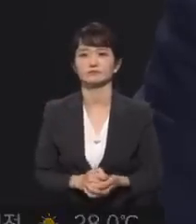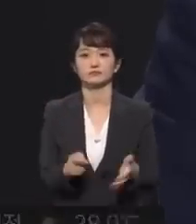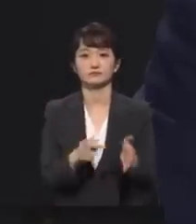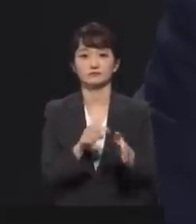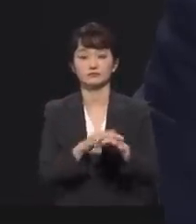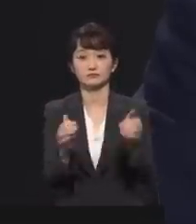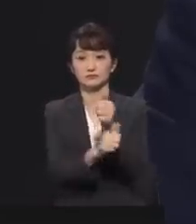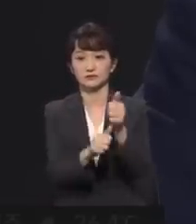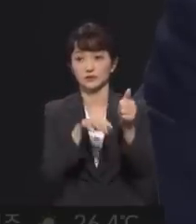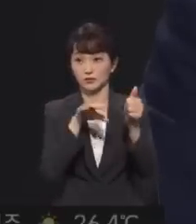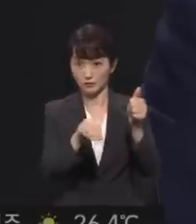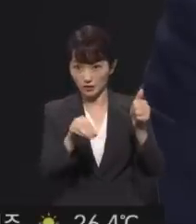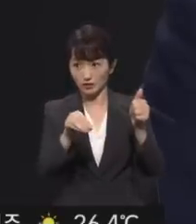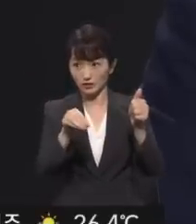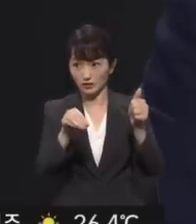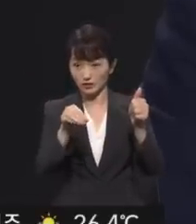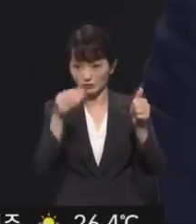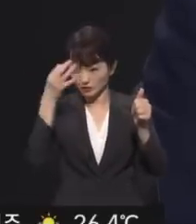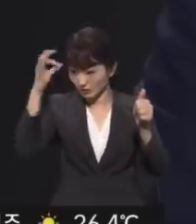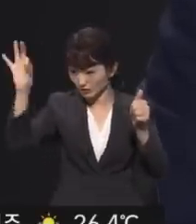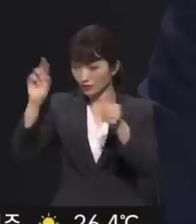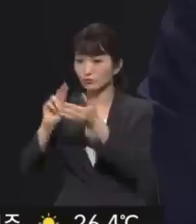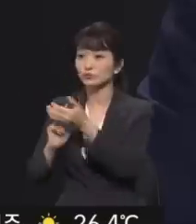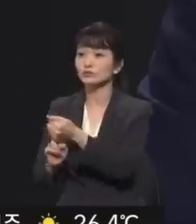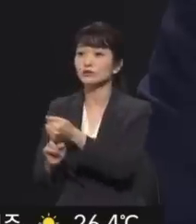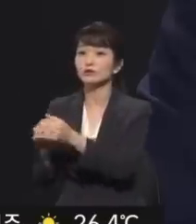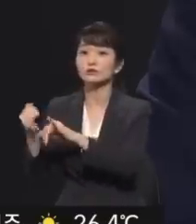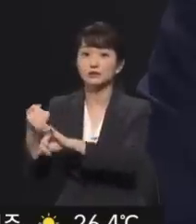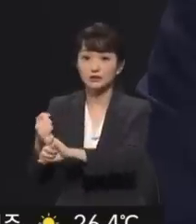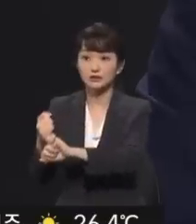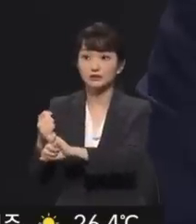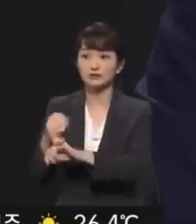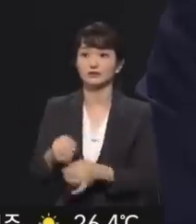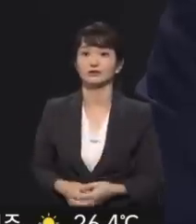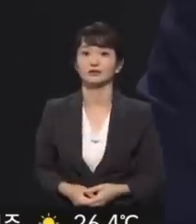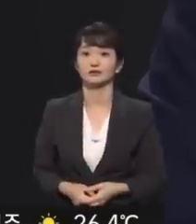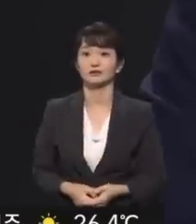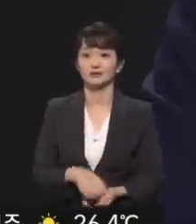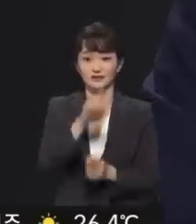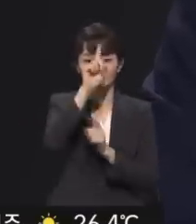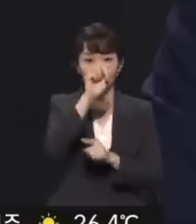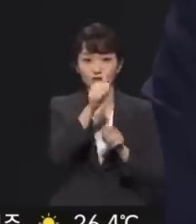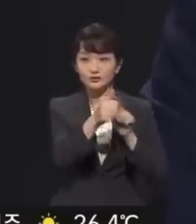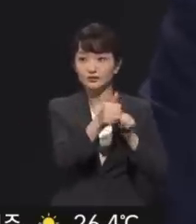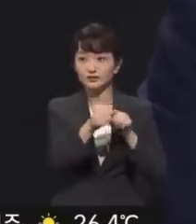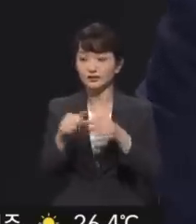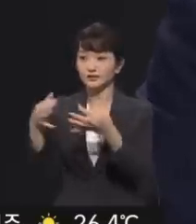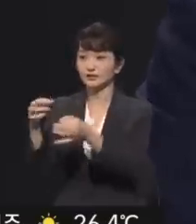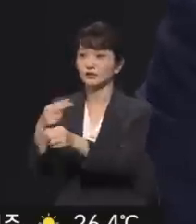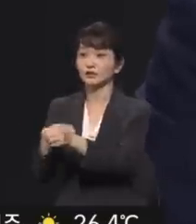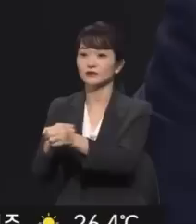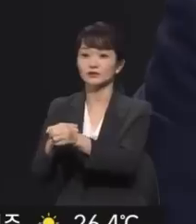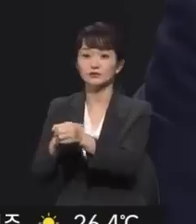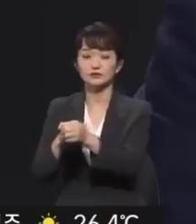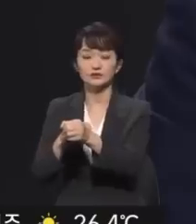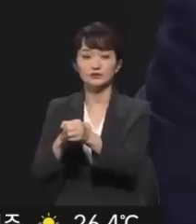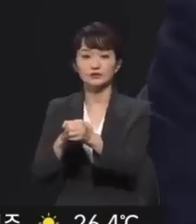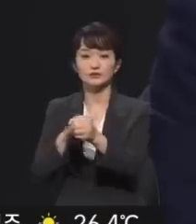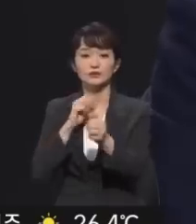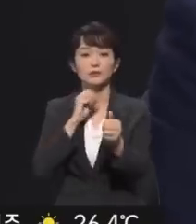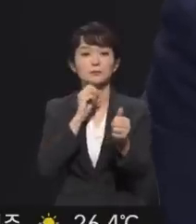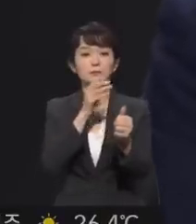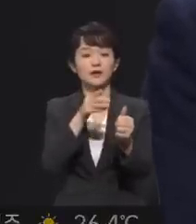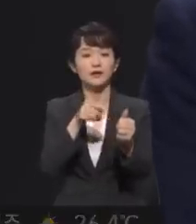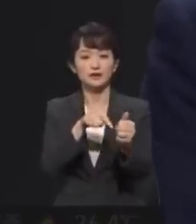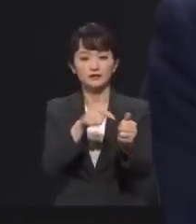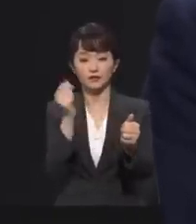다고 그 신뢰가 안가는 게 이주석 때 배우가 김두식 교수의 길을 하나도 드는게 없었는데 왜 그 말만 됐습니까 7월 8일 중징계 났을 때